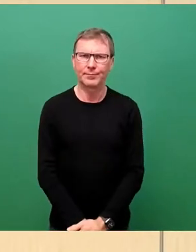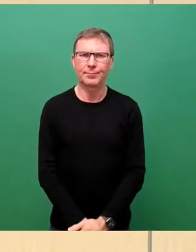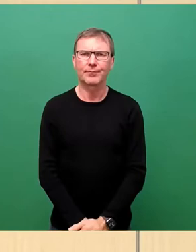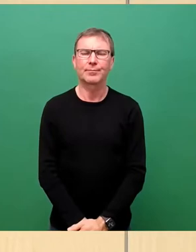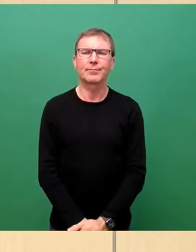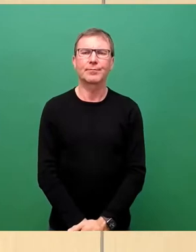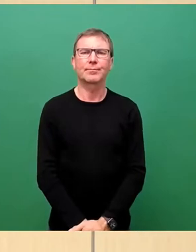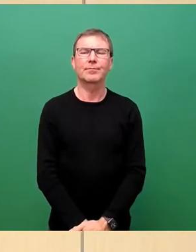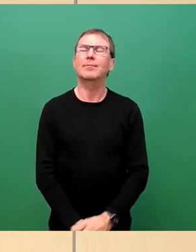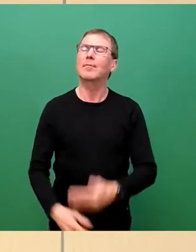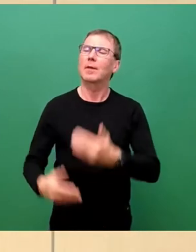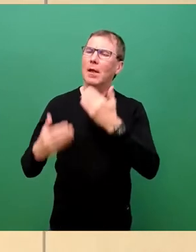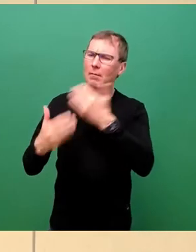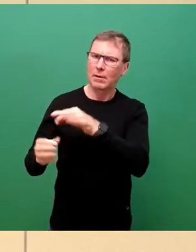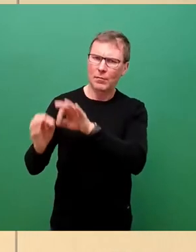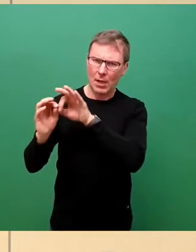Vielen Dank für die Einbringung des